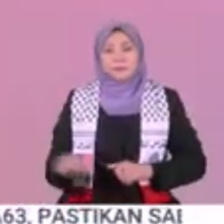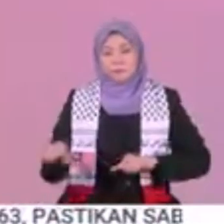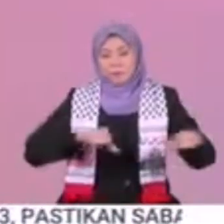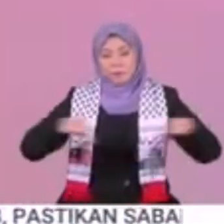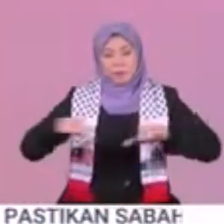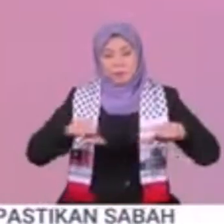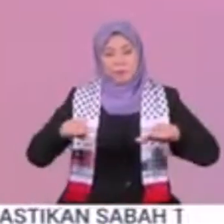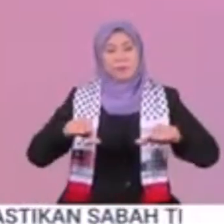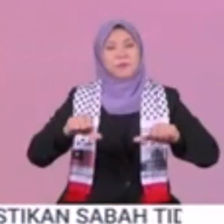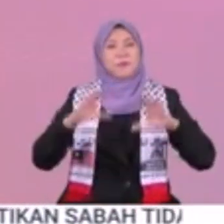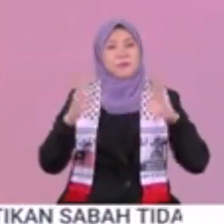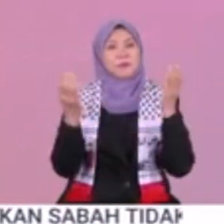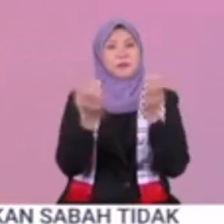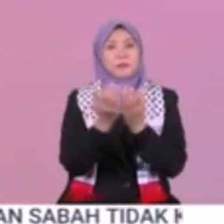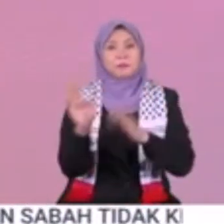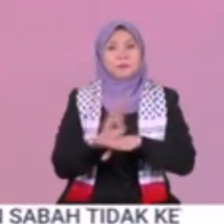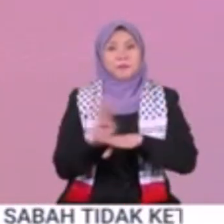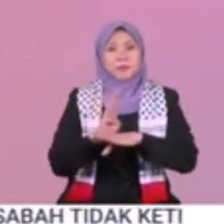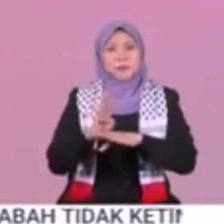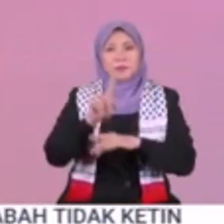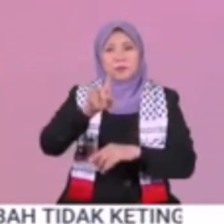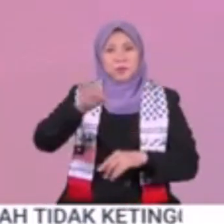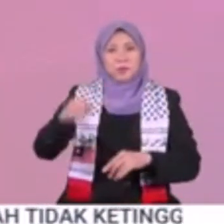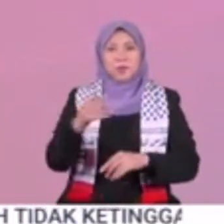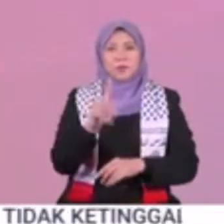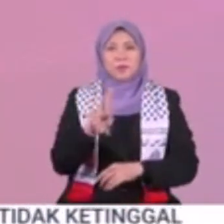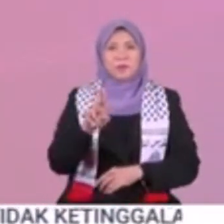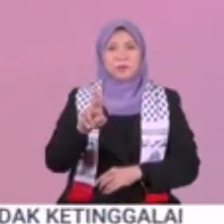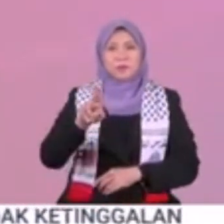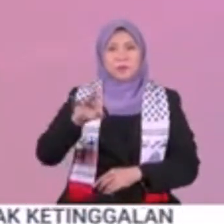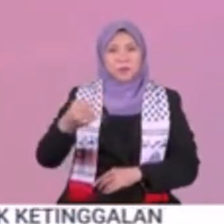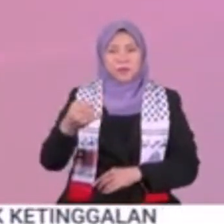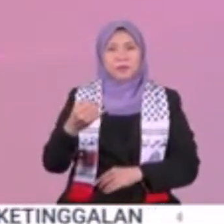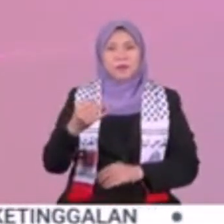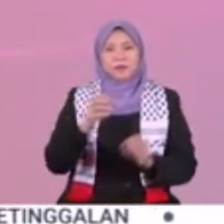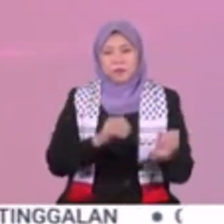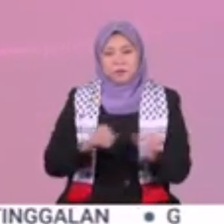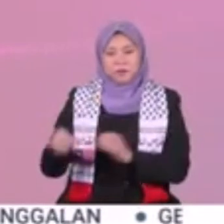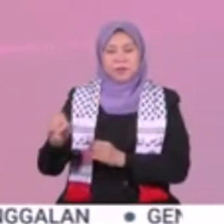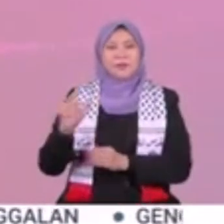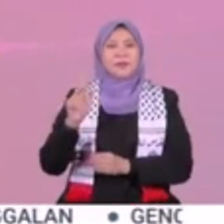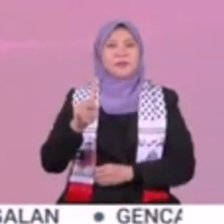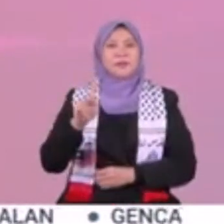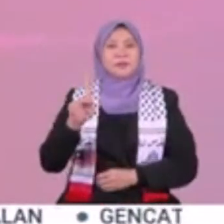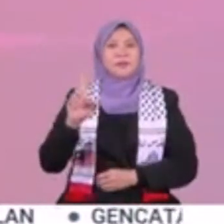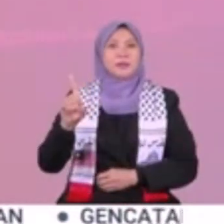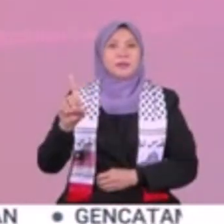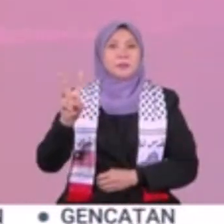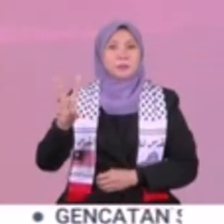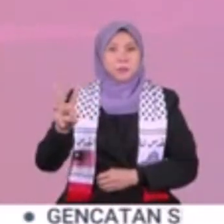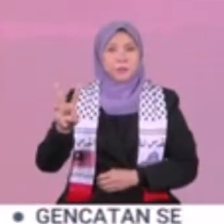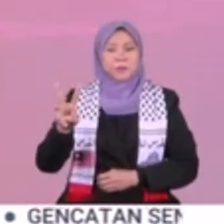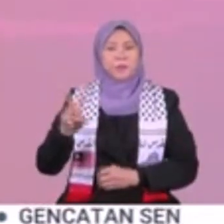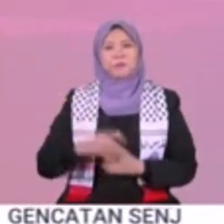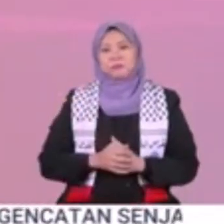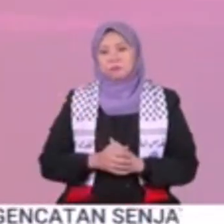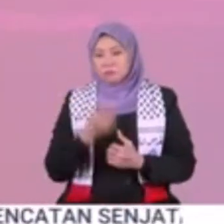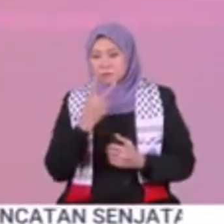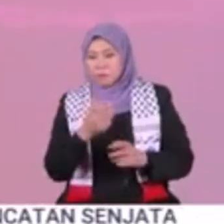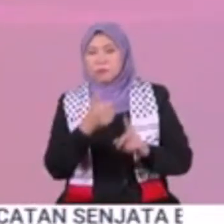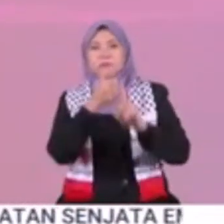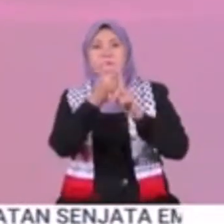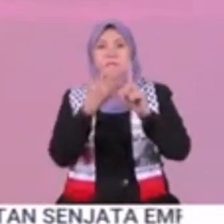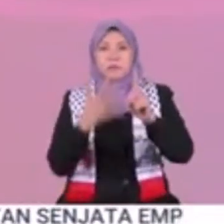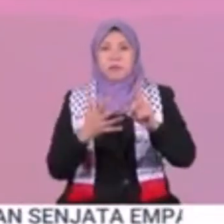Aktiviti bimbingan Kelab Usahawan 1 Juta KU 1J Anjuran Kementerian Kemajuan Desa dan Wilayah KKDW jelas memberi